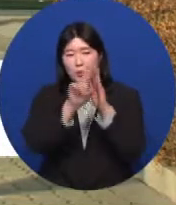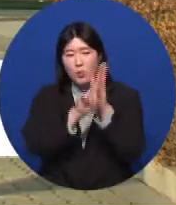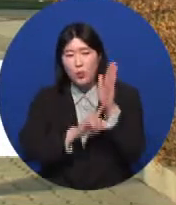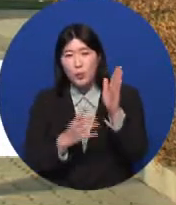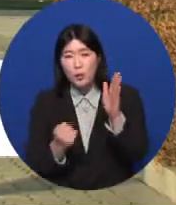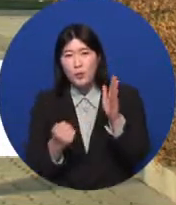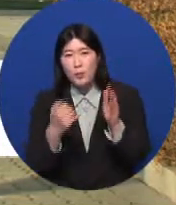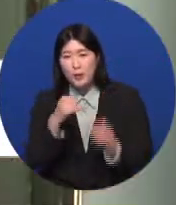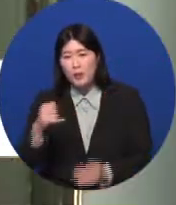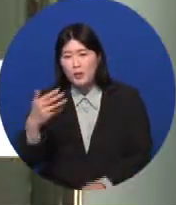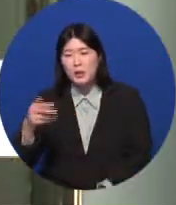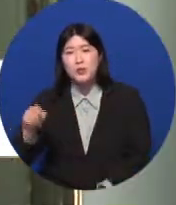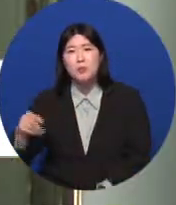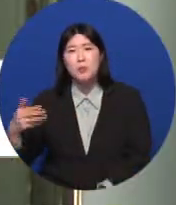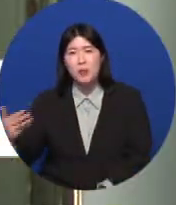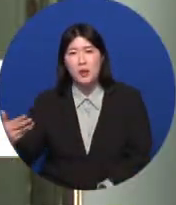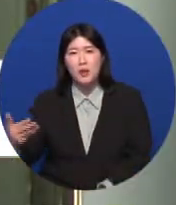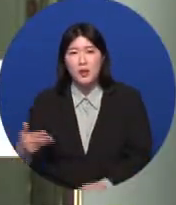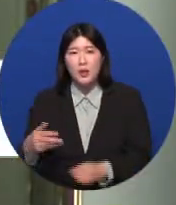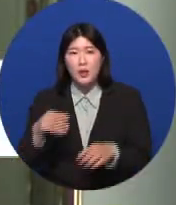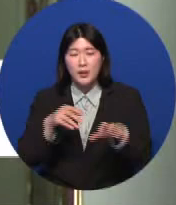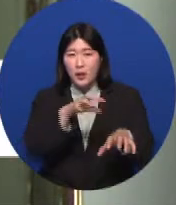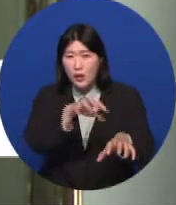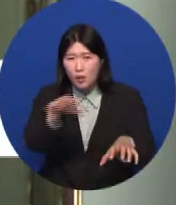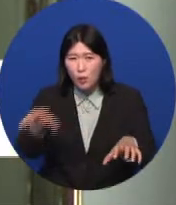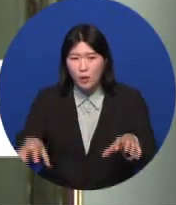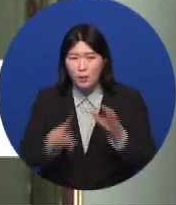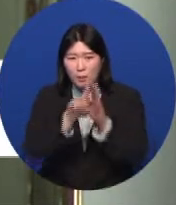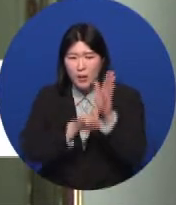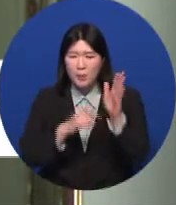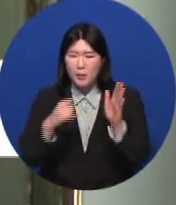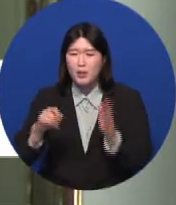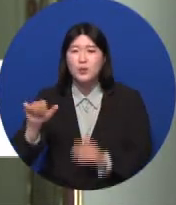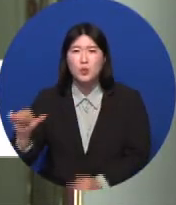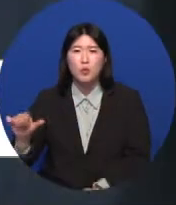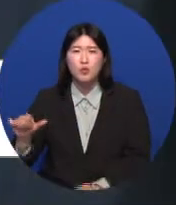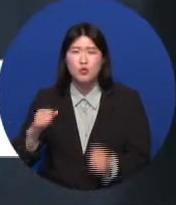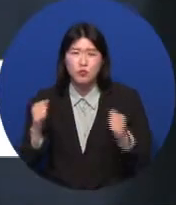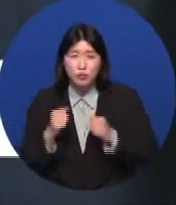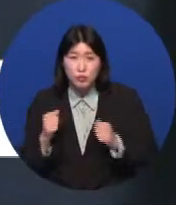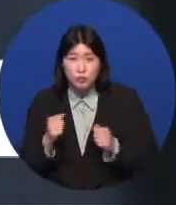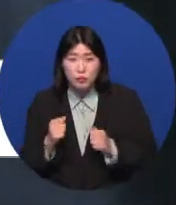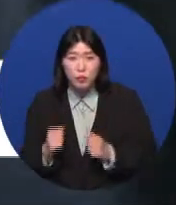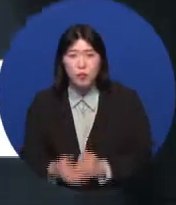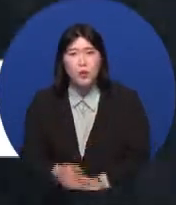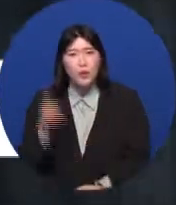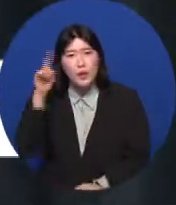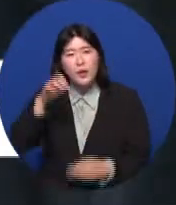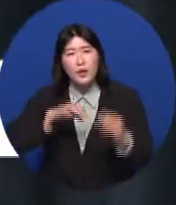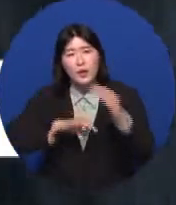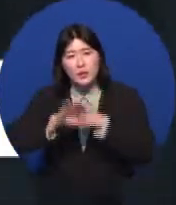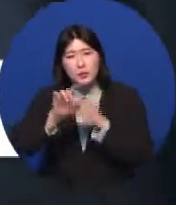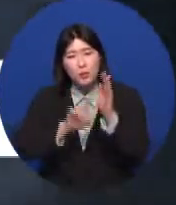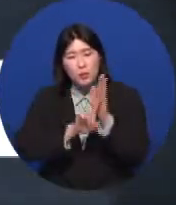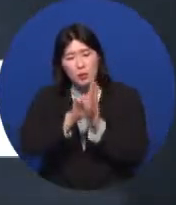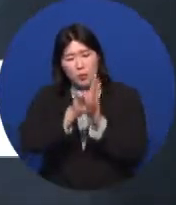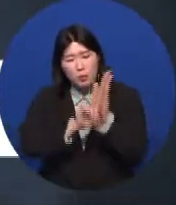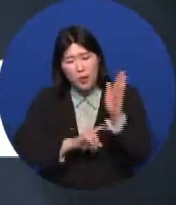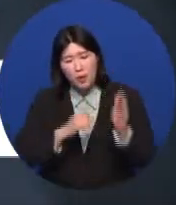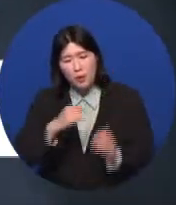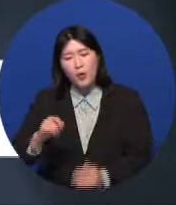8.8 도 를 기록하는 등 대부분 지역에서 영하 5도 안팎까지 떨어진 가운데 내일 아침에는 영하 10도까지